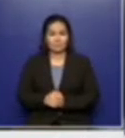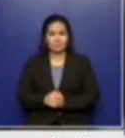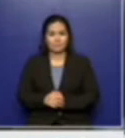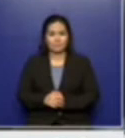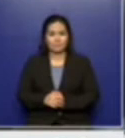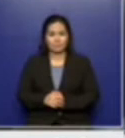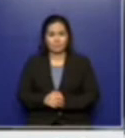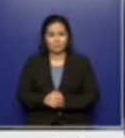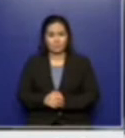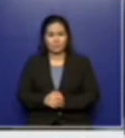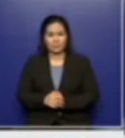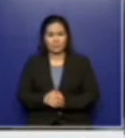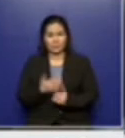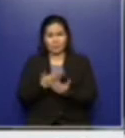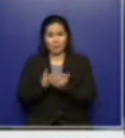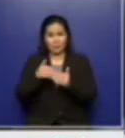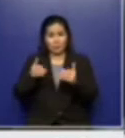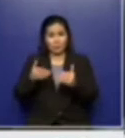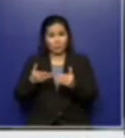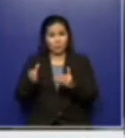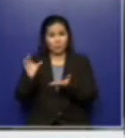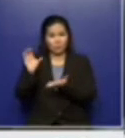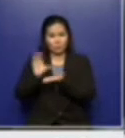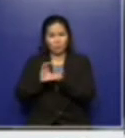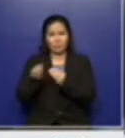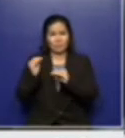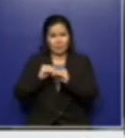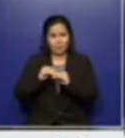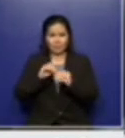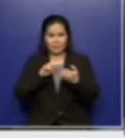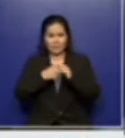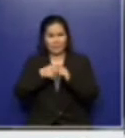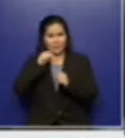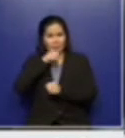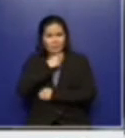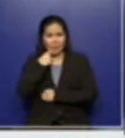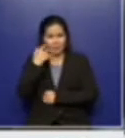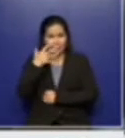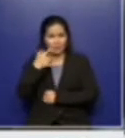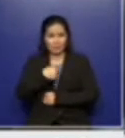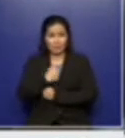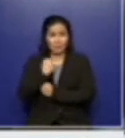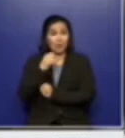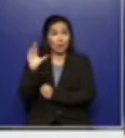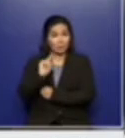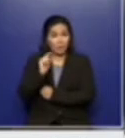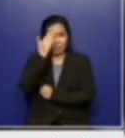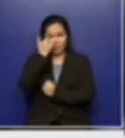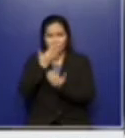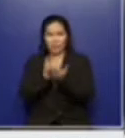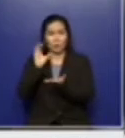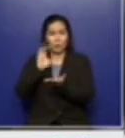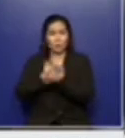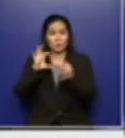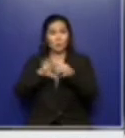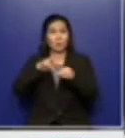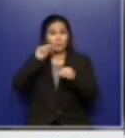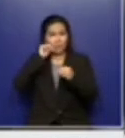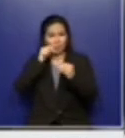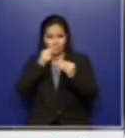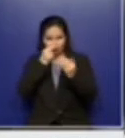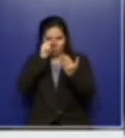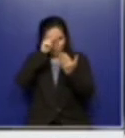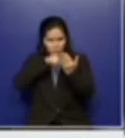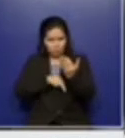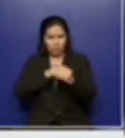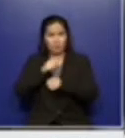เราจะมั่นใจอย่างไรครับว่าจะไม่เกิดภัยแล้งเนื่องจากการใช้งบประมาณเรื่องน้ำนะครับทุกงบประมาณหลายปี